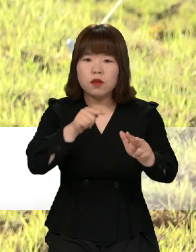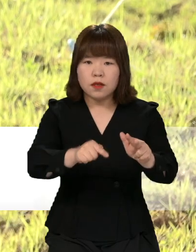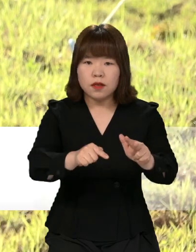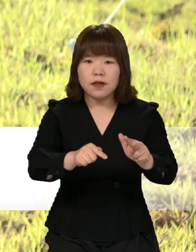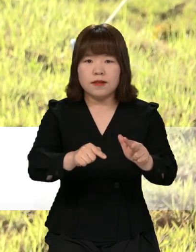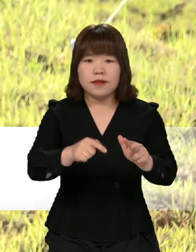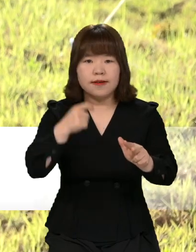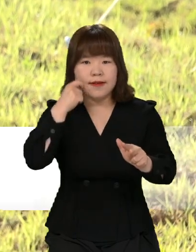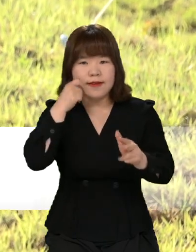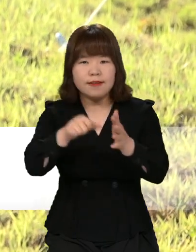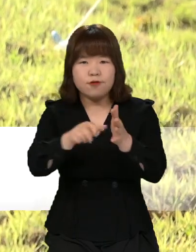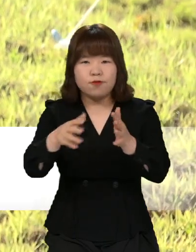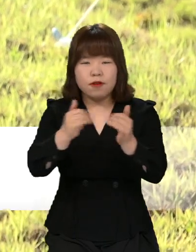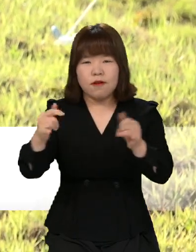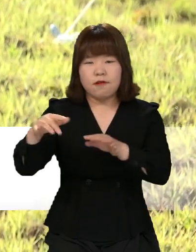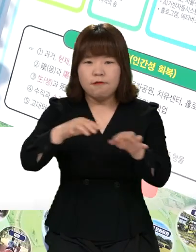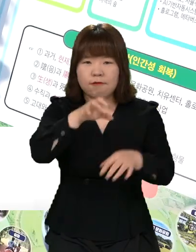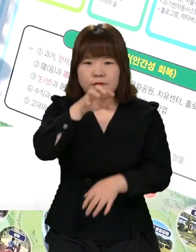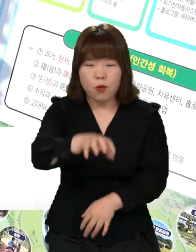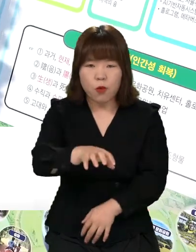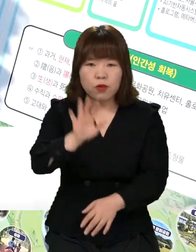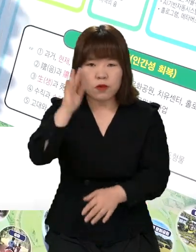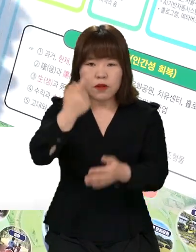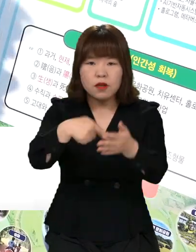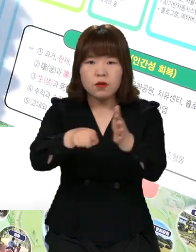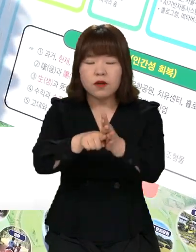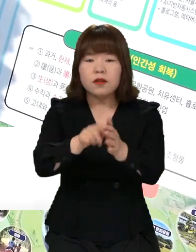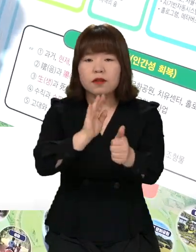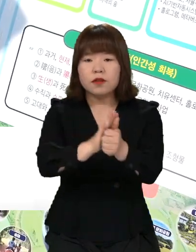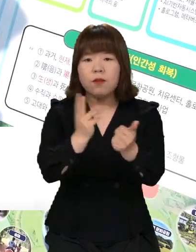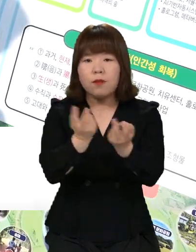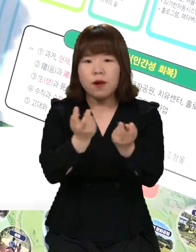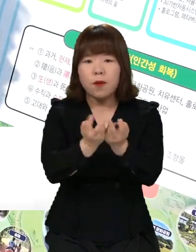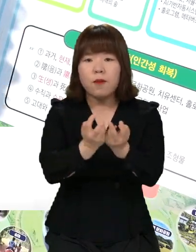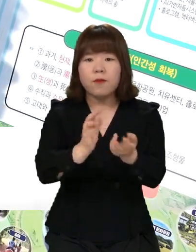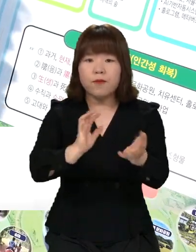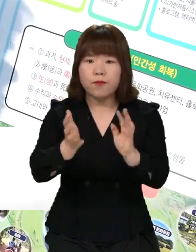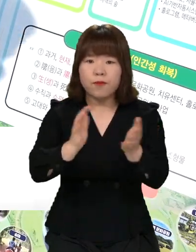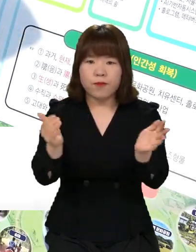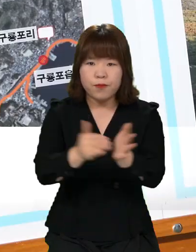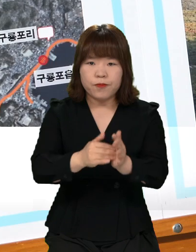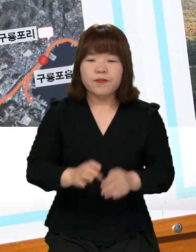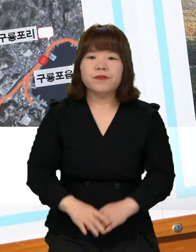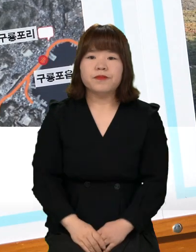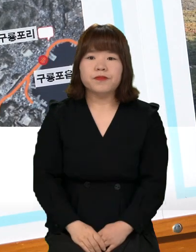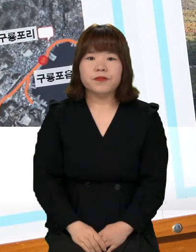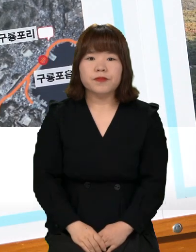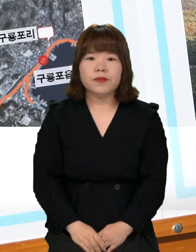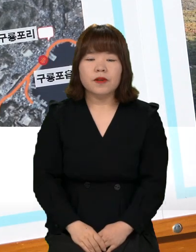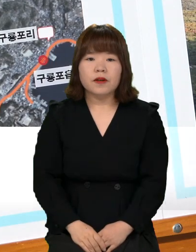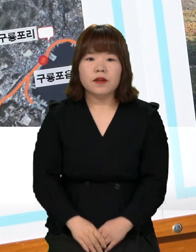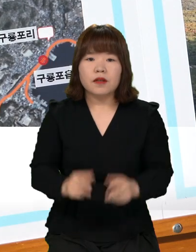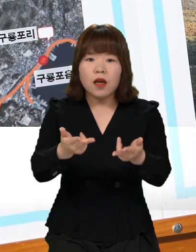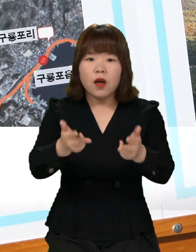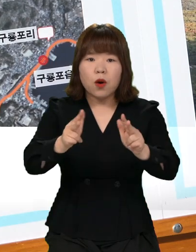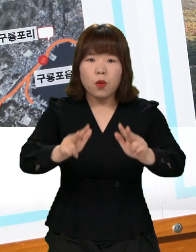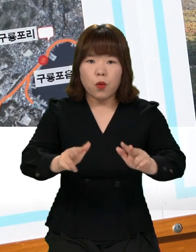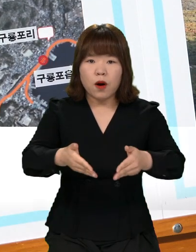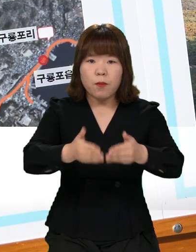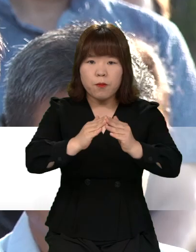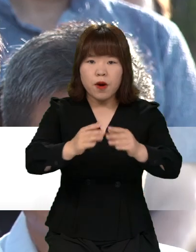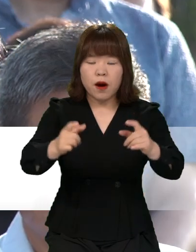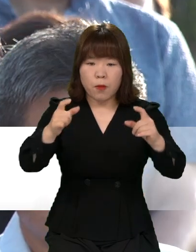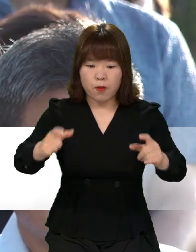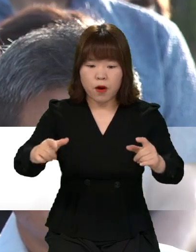추모공원이 명품 장래 문화공원으로 조성될 수 있도록 하는 지원 방안에 대해 논의했습니다 이날 현장 회의